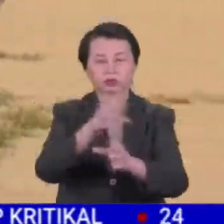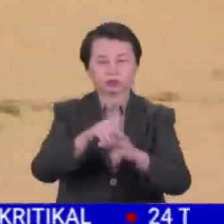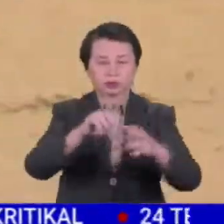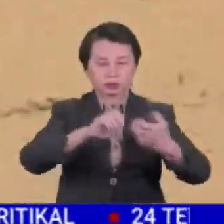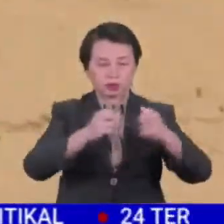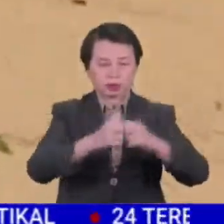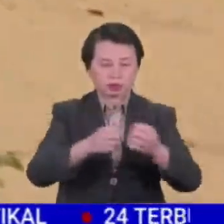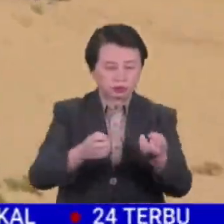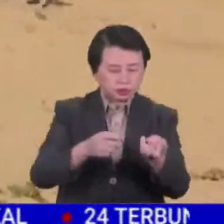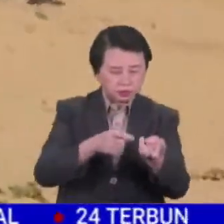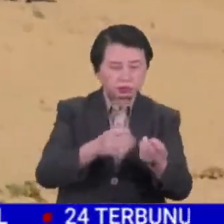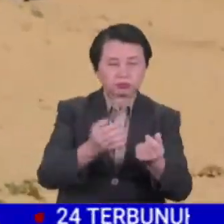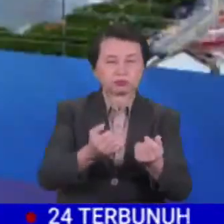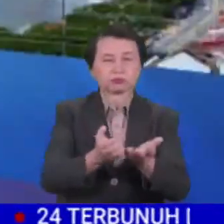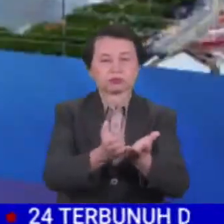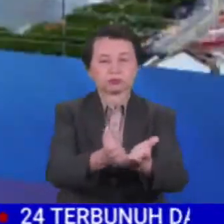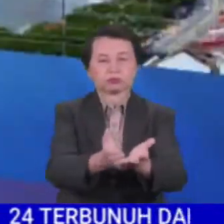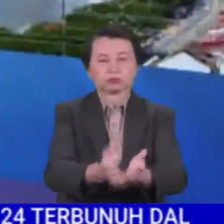masalah serpihan marin.